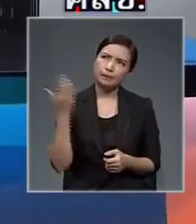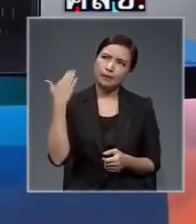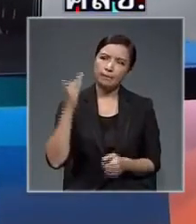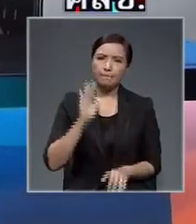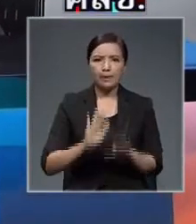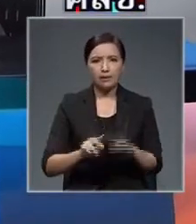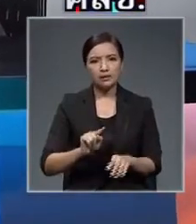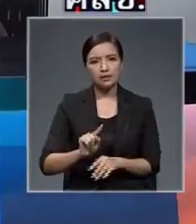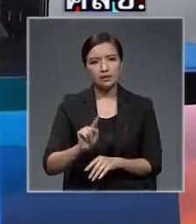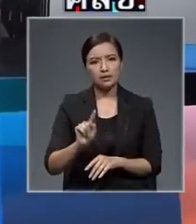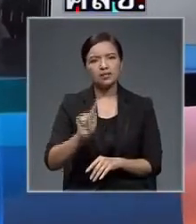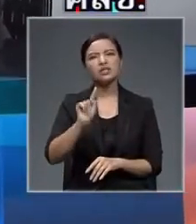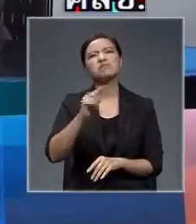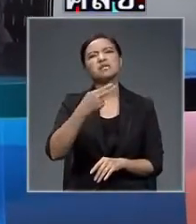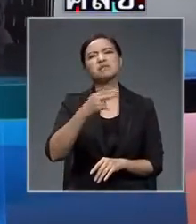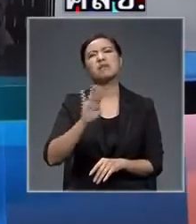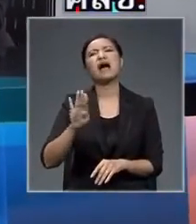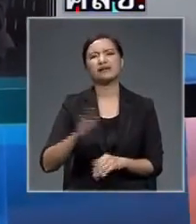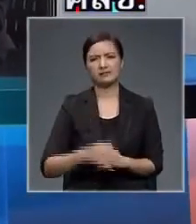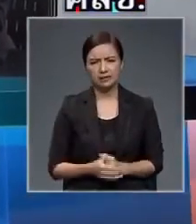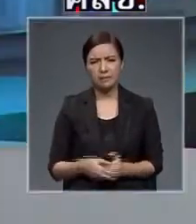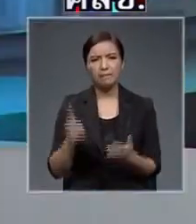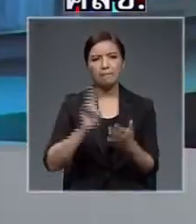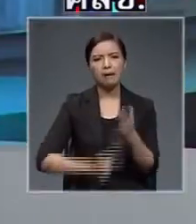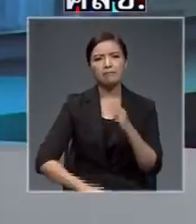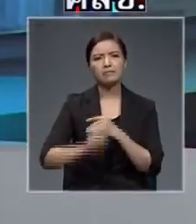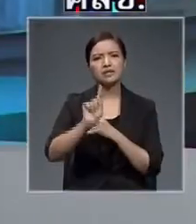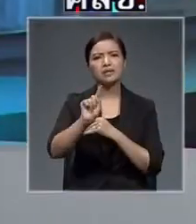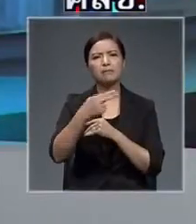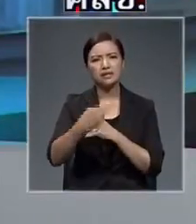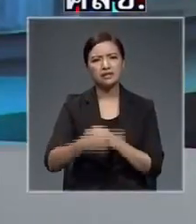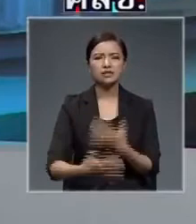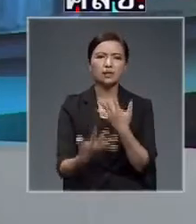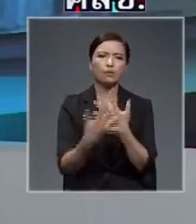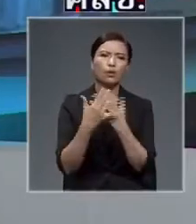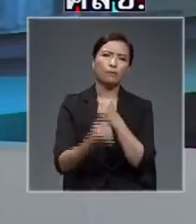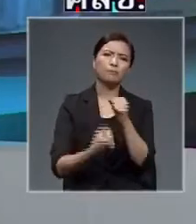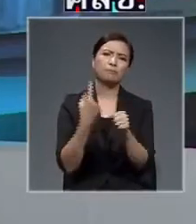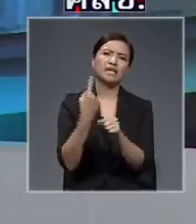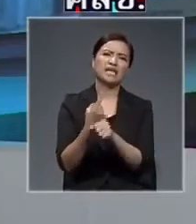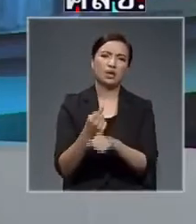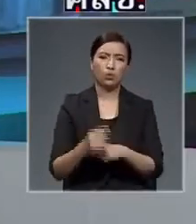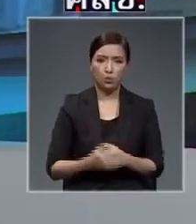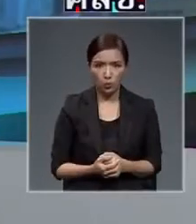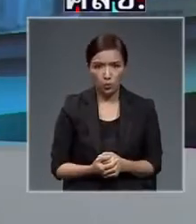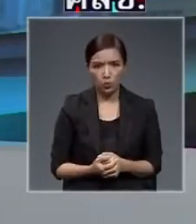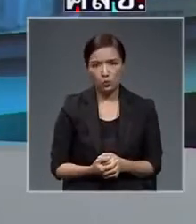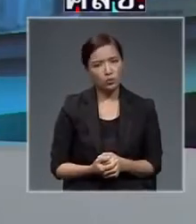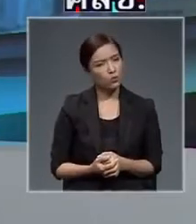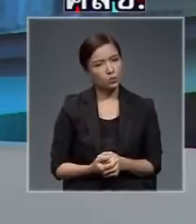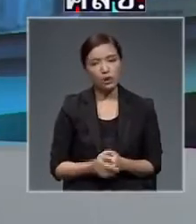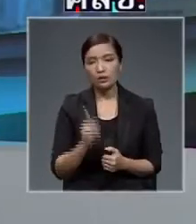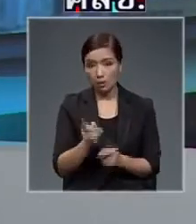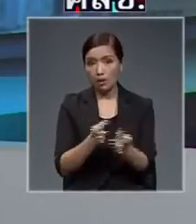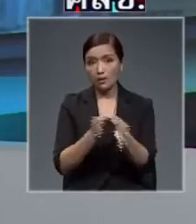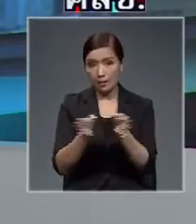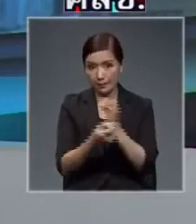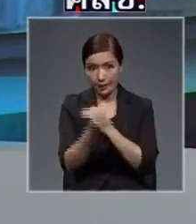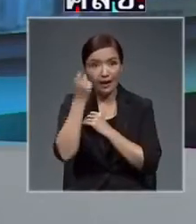เนี่ยก็คือหมื่นบาทนะคะปรับไม่เกิน10,000บาทจำคุกไม่เกิน1ปีแต่อันนั้นต้องเราต้องทำความเข้าใจกันว่านั่น